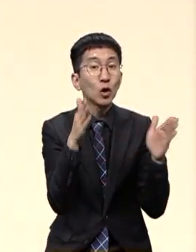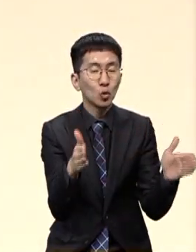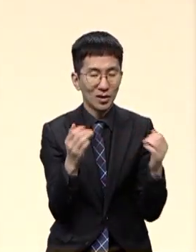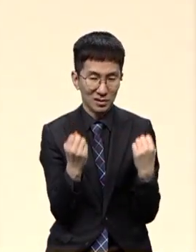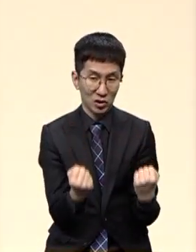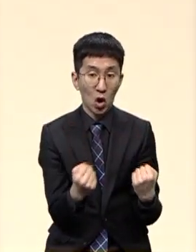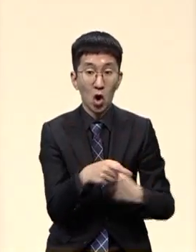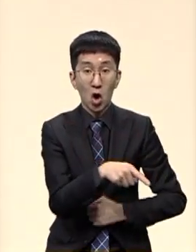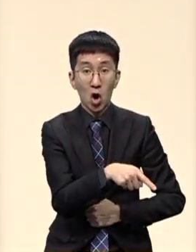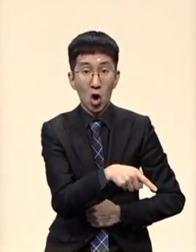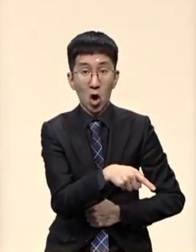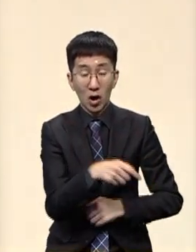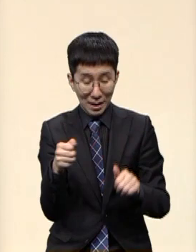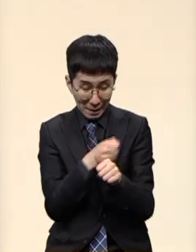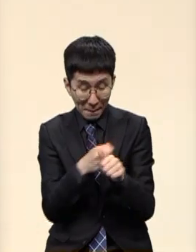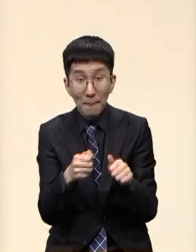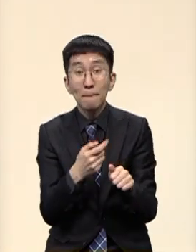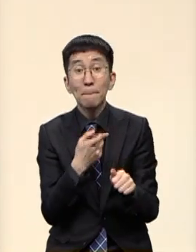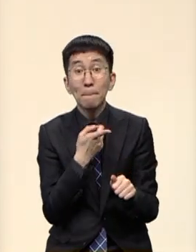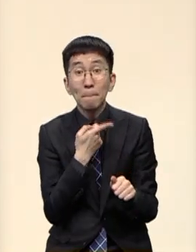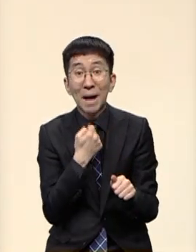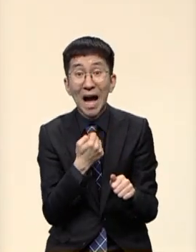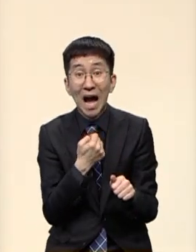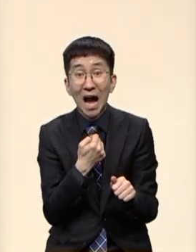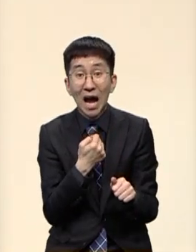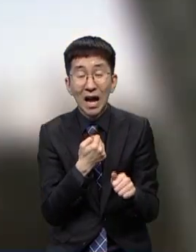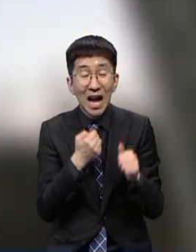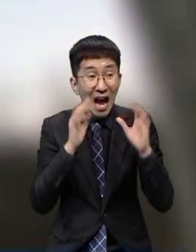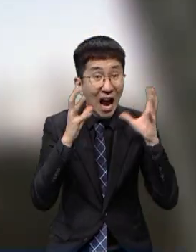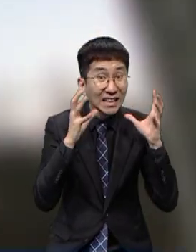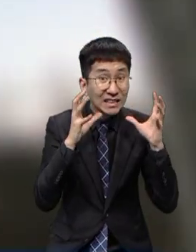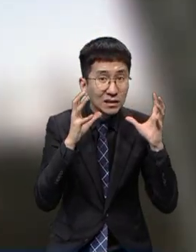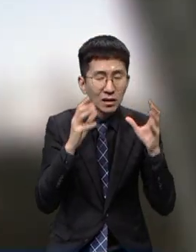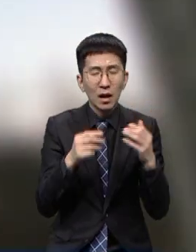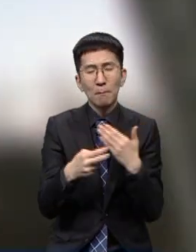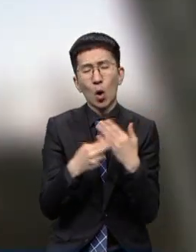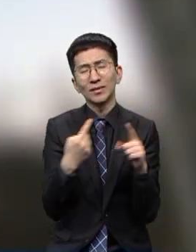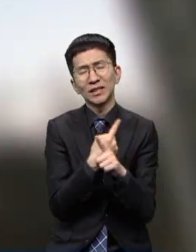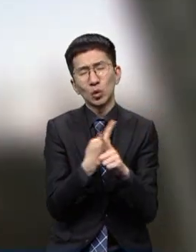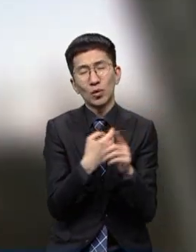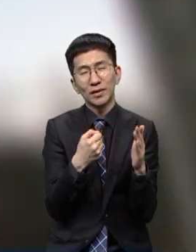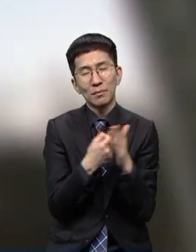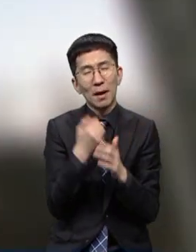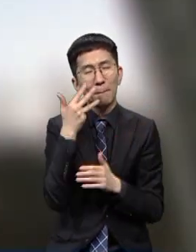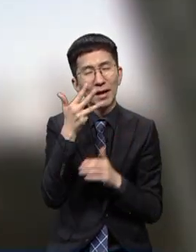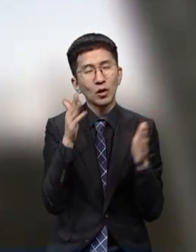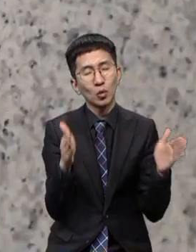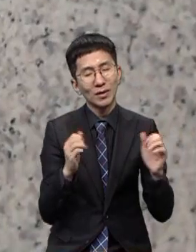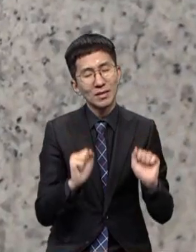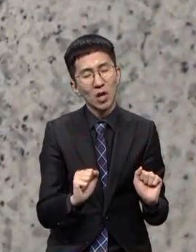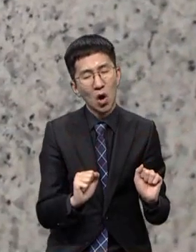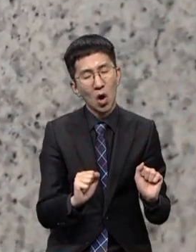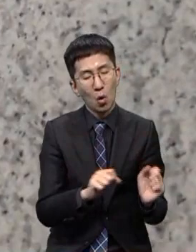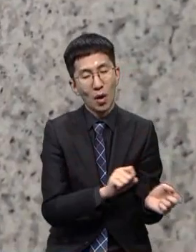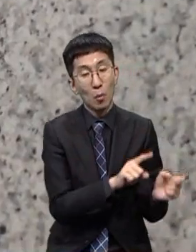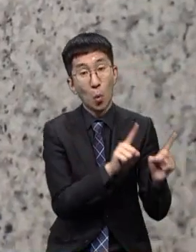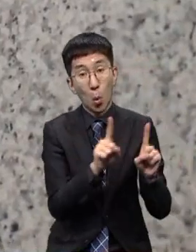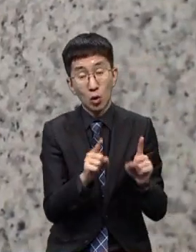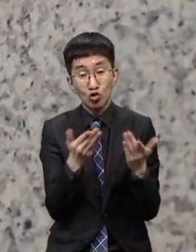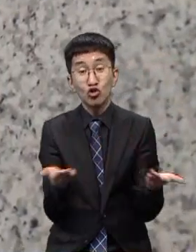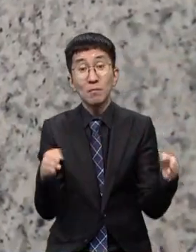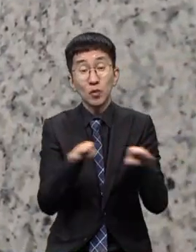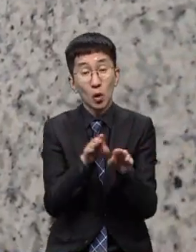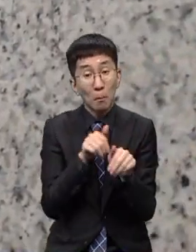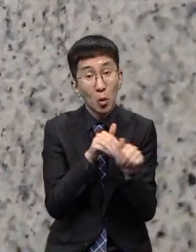머무는데 학대받은 3개월 아기는 병원 치료 때문에 8개월간 머물며 회복했습니다. 쉼터로 보내진